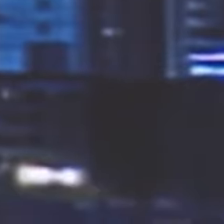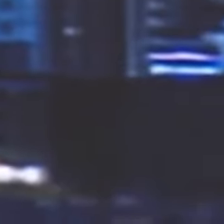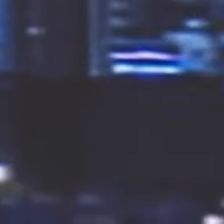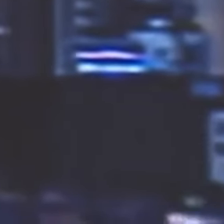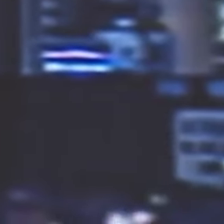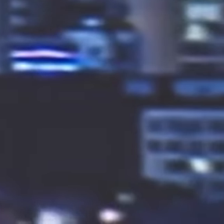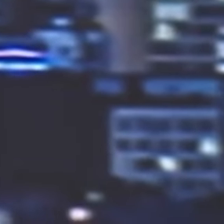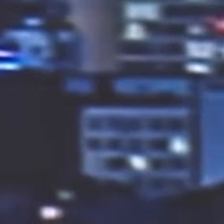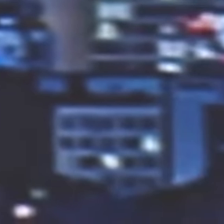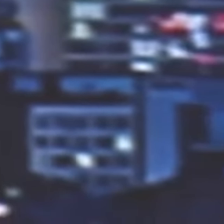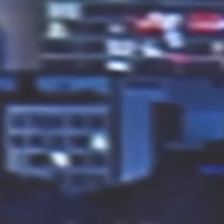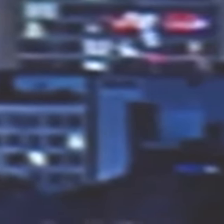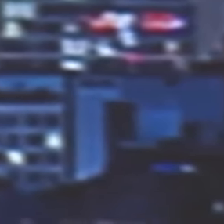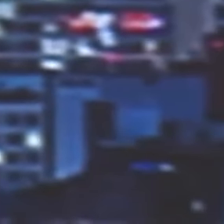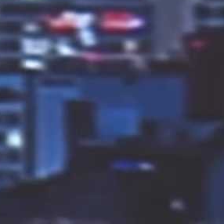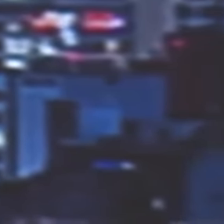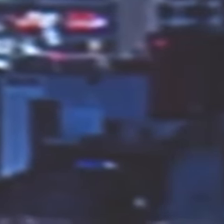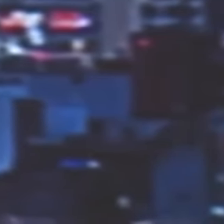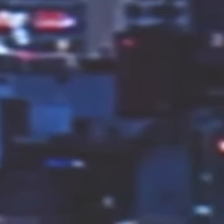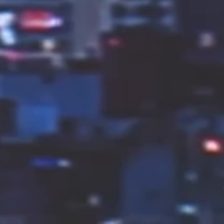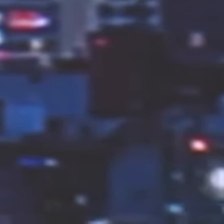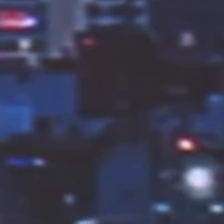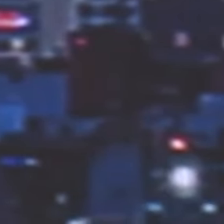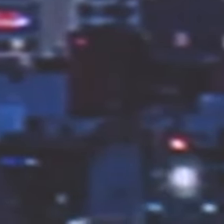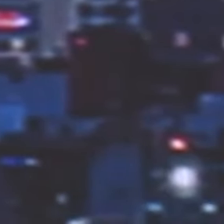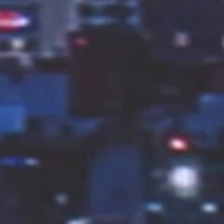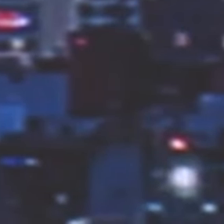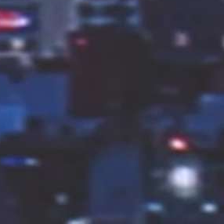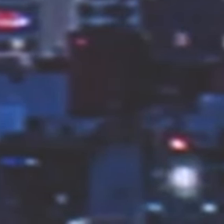6시 50분 뉴스룸에서 뵙겠습니다